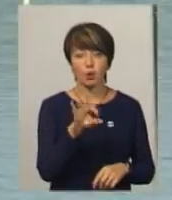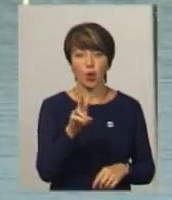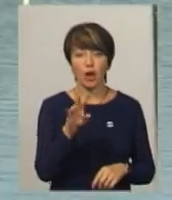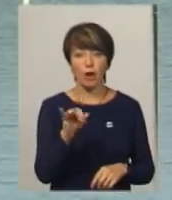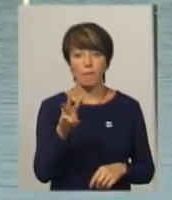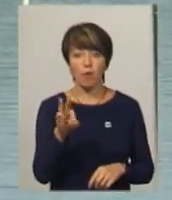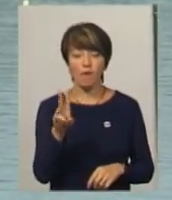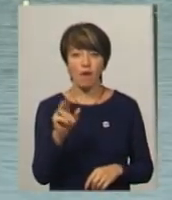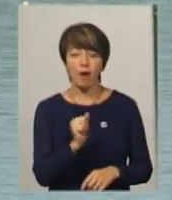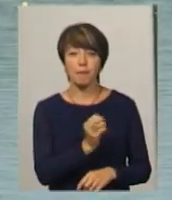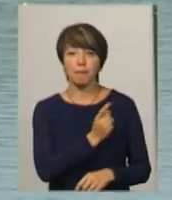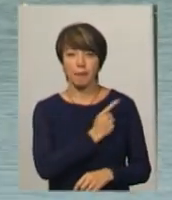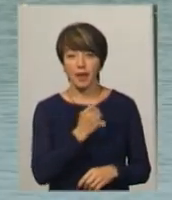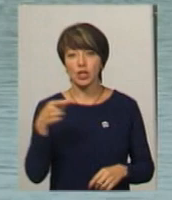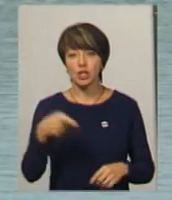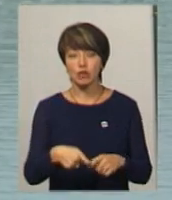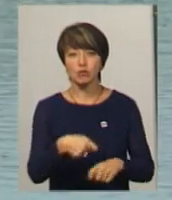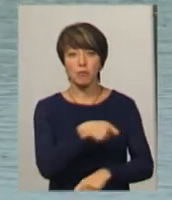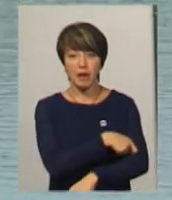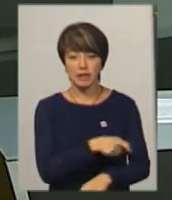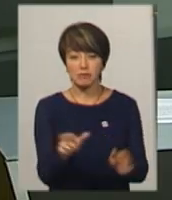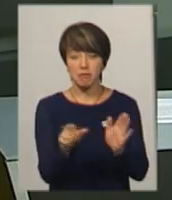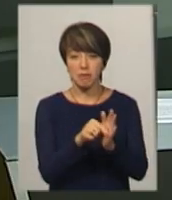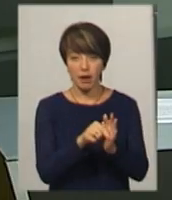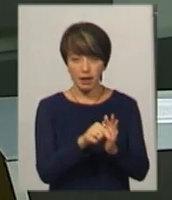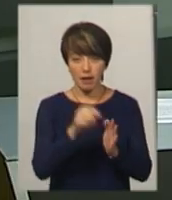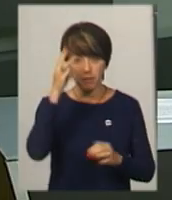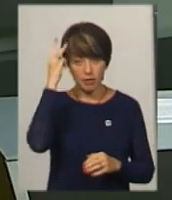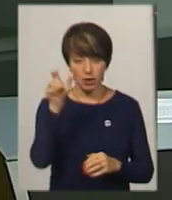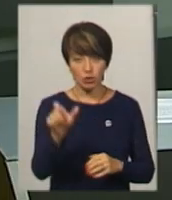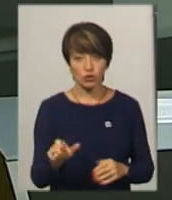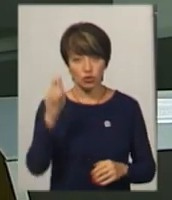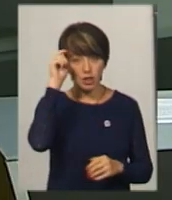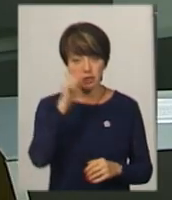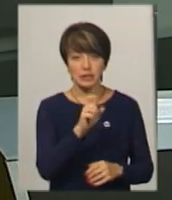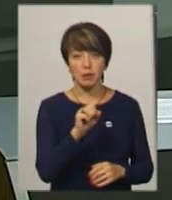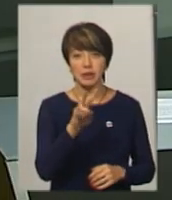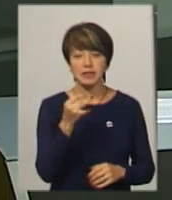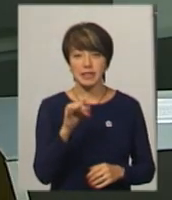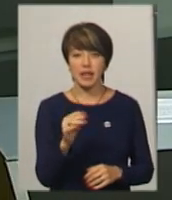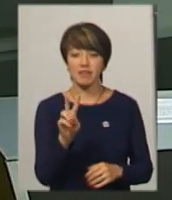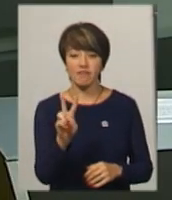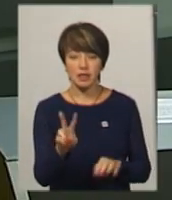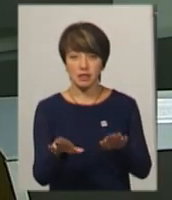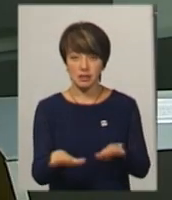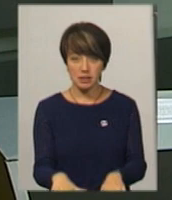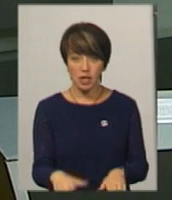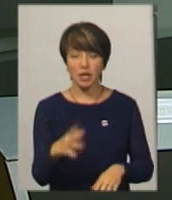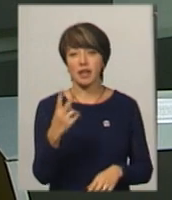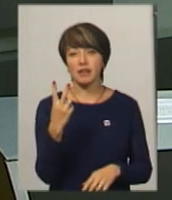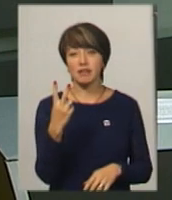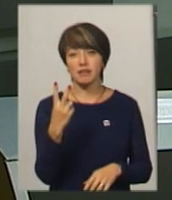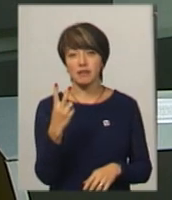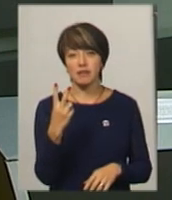байдарці одиночці в заїзді на 1000 метрів та в парі з хмельничанином Ярославом Замлінським у байдарці двійці на